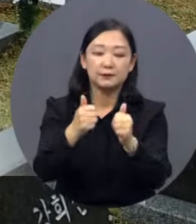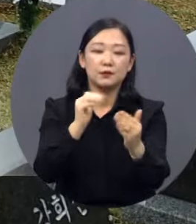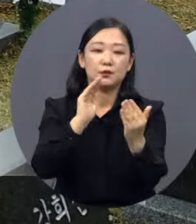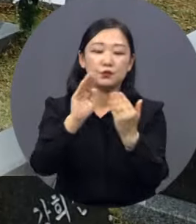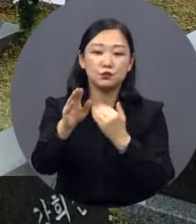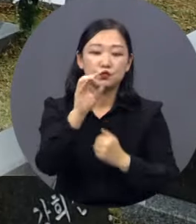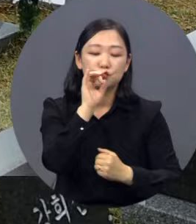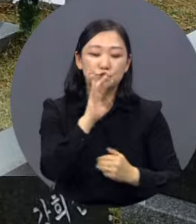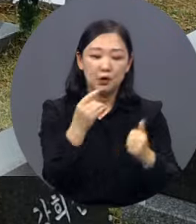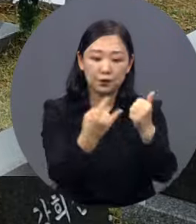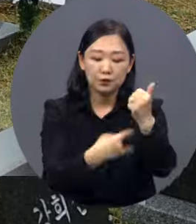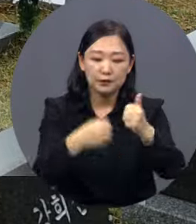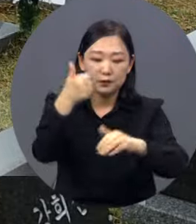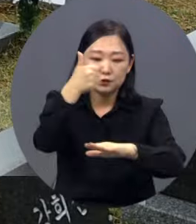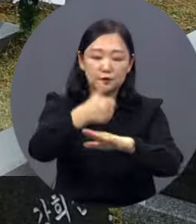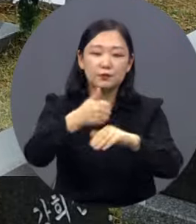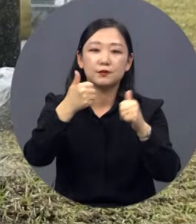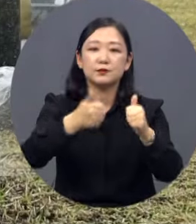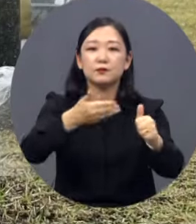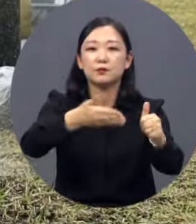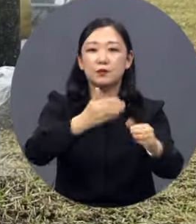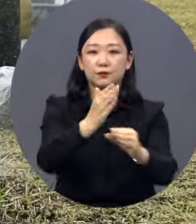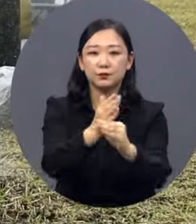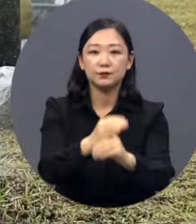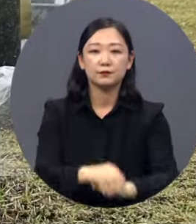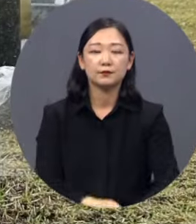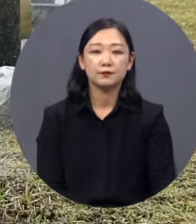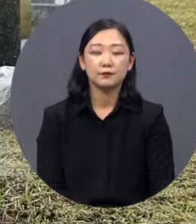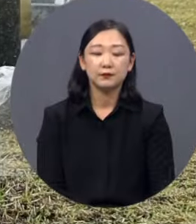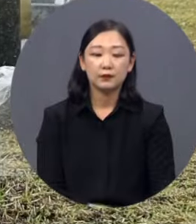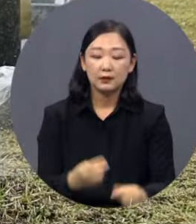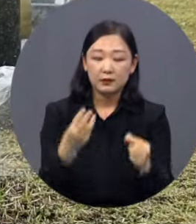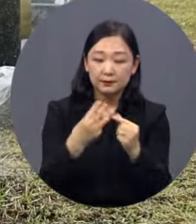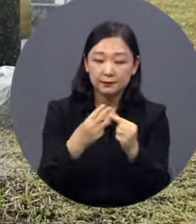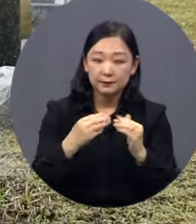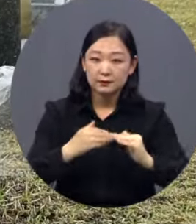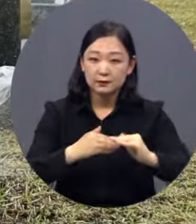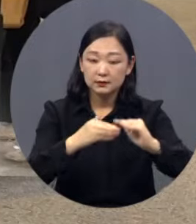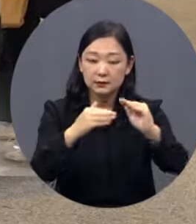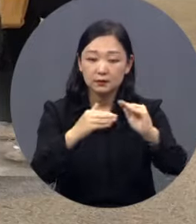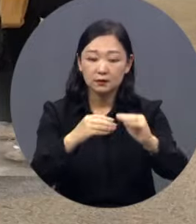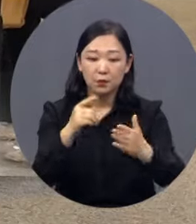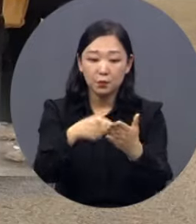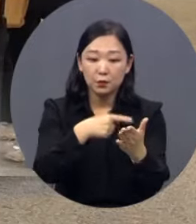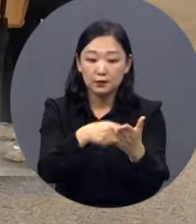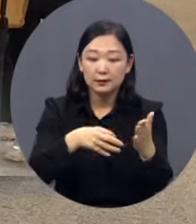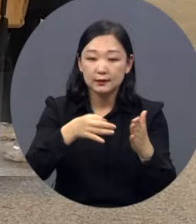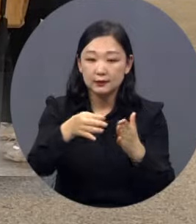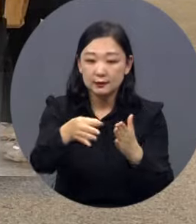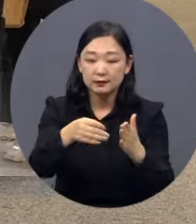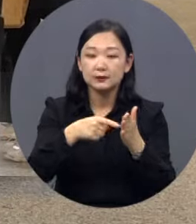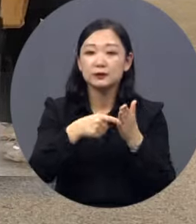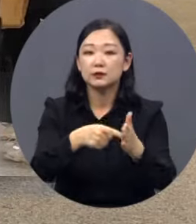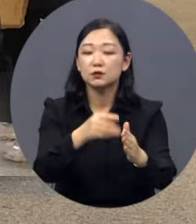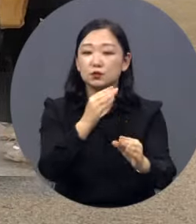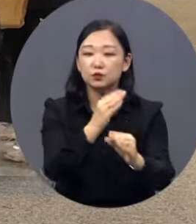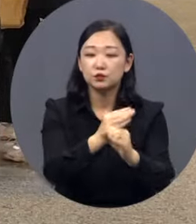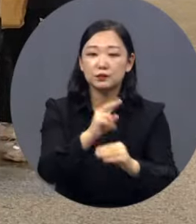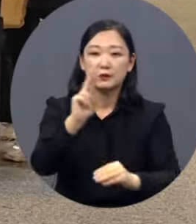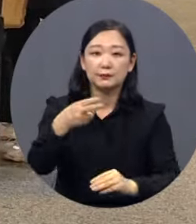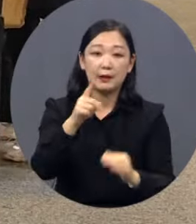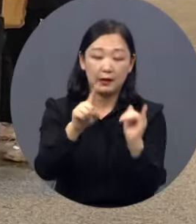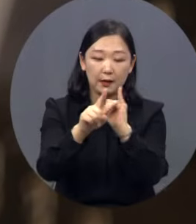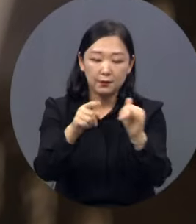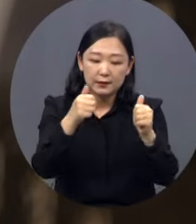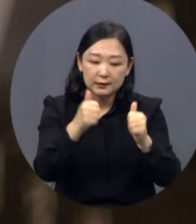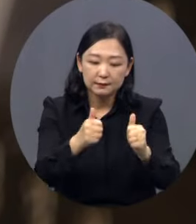43중 종심 청했습니다 또 3차까지 진행된 43 보상금 신청자 가운데 20명에